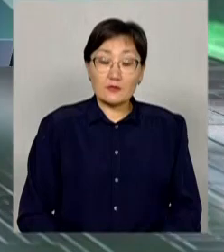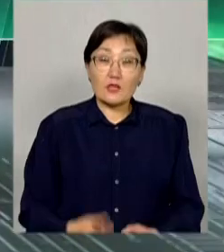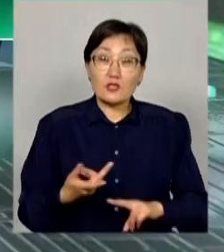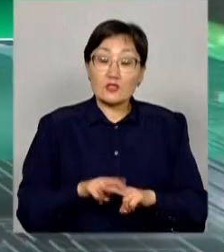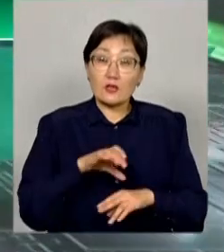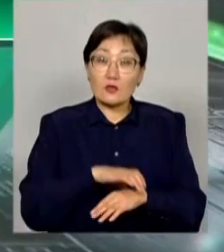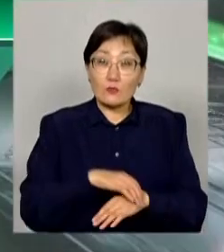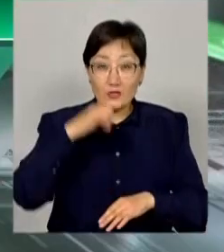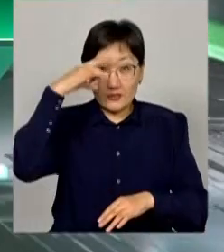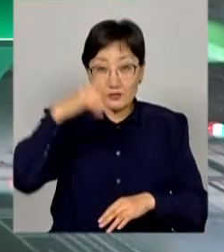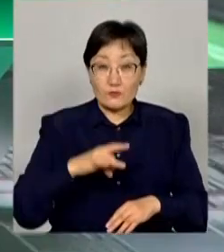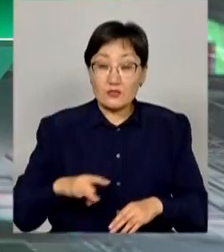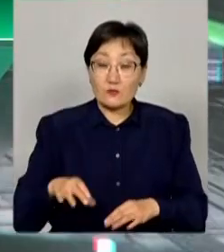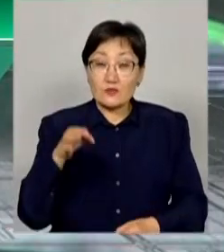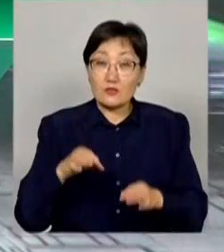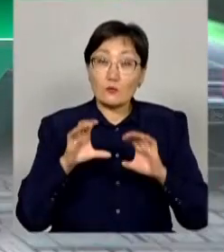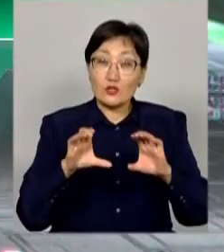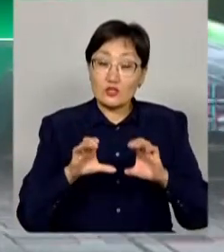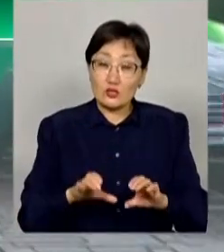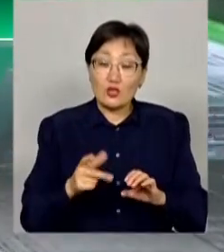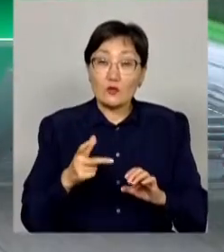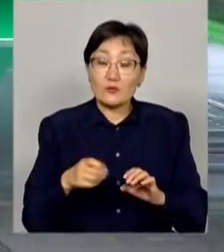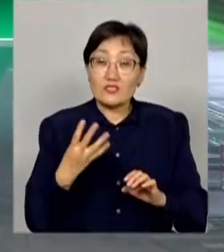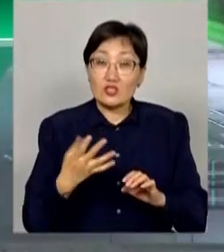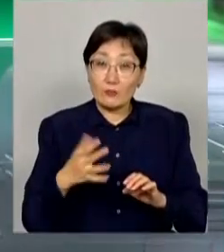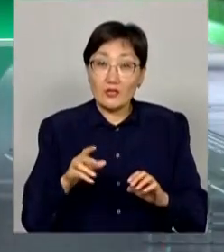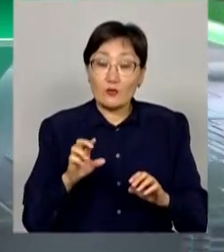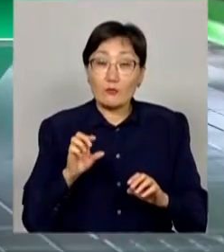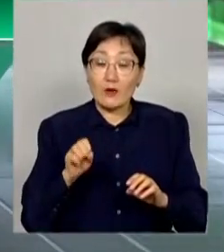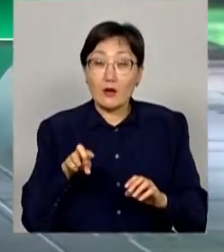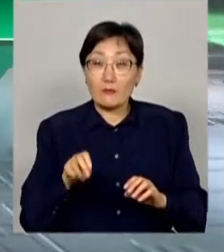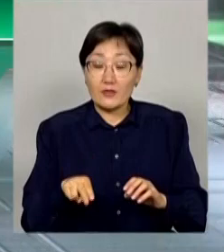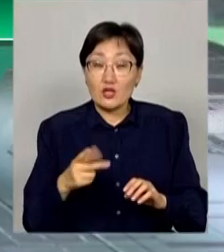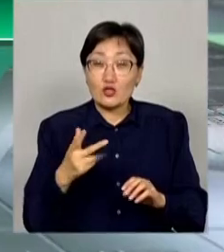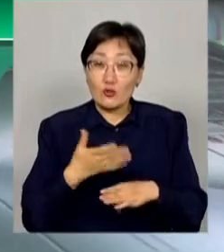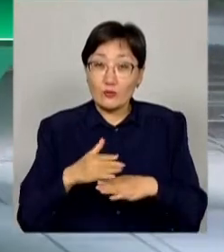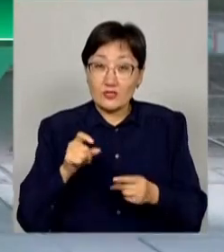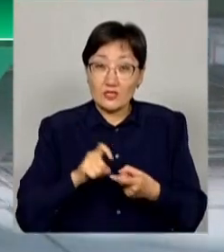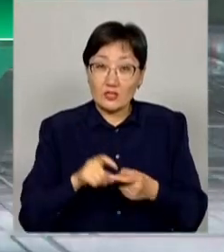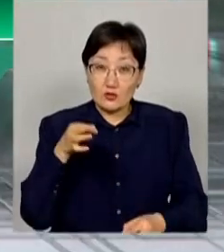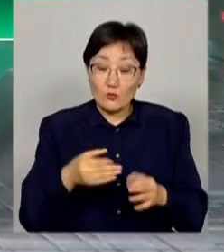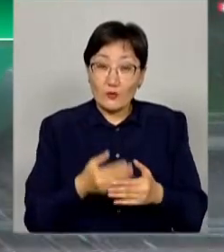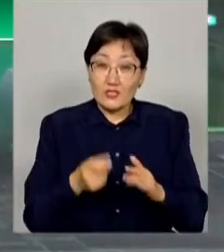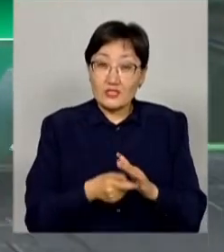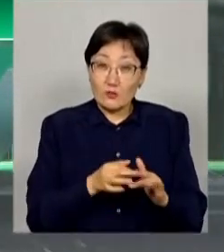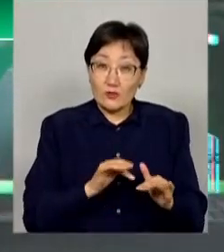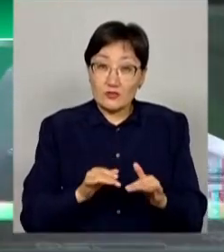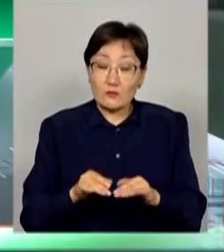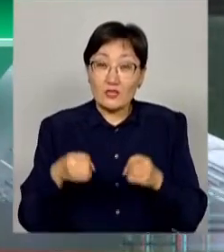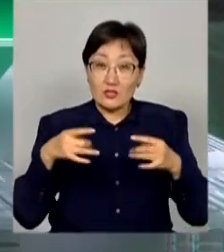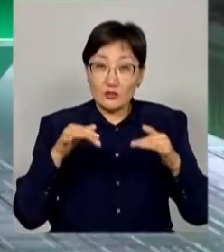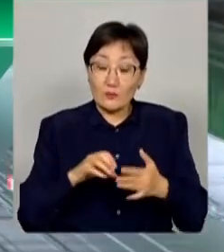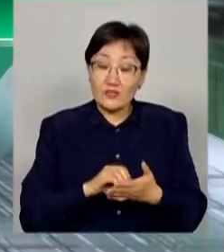Аталған дерек Қазақстан Республикасы қылмыстық кодексінің 345 бабы 3 бөлік бойынша сотқа дейінгі тергеудің бірыңғай